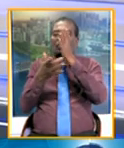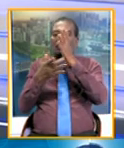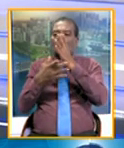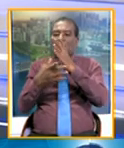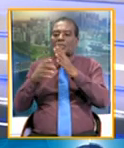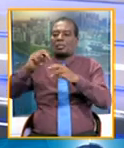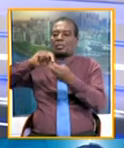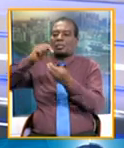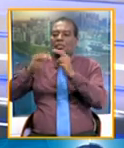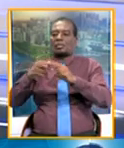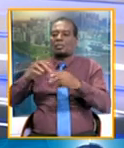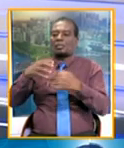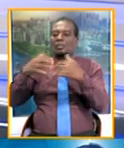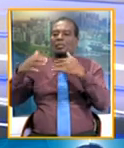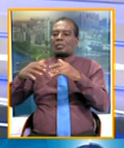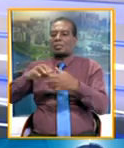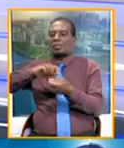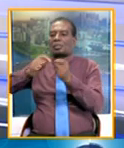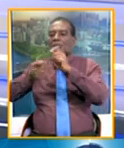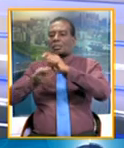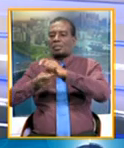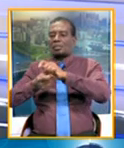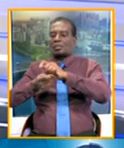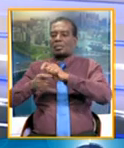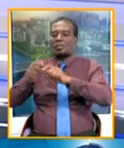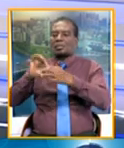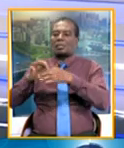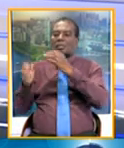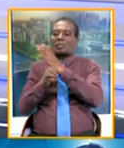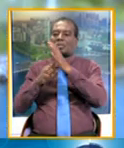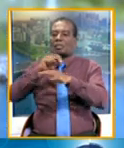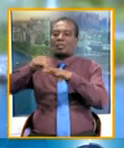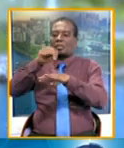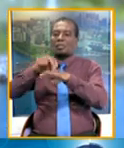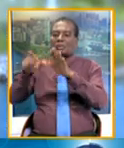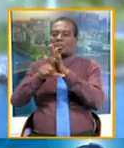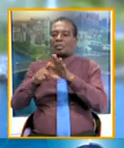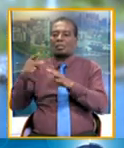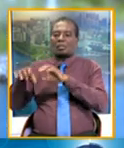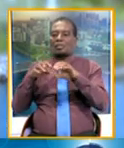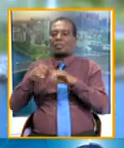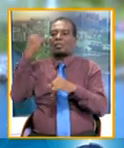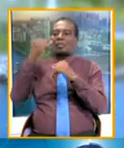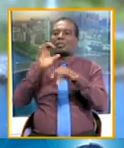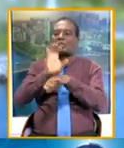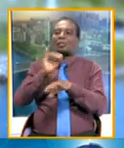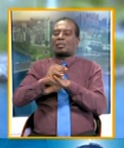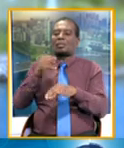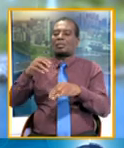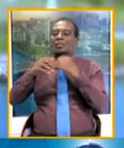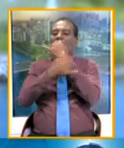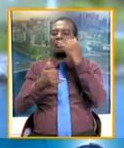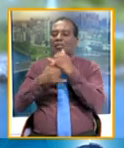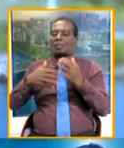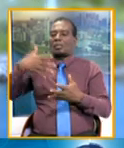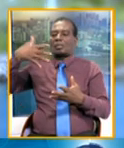numériques comme moteur de la transformation structurelle de l'économie nationale, pour au final faire de la Côte d'Ivoire un pays majeur